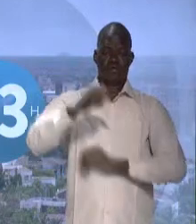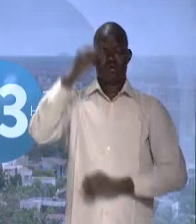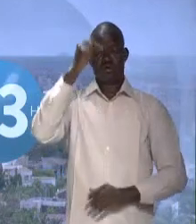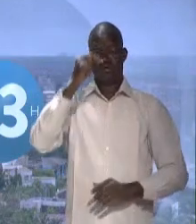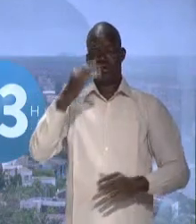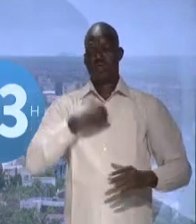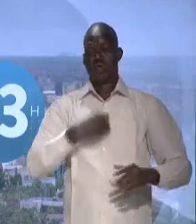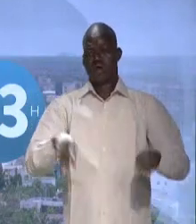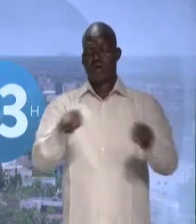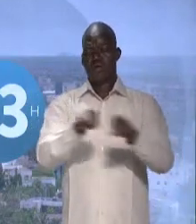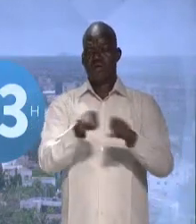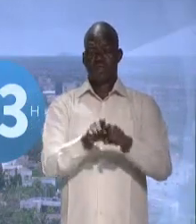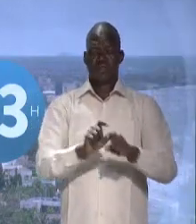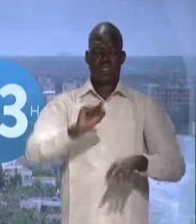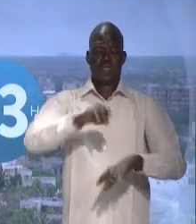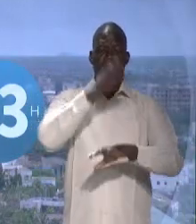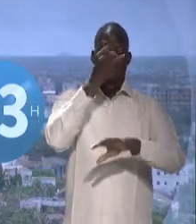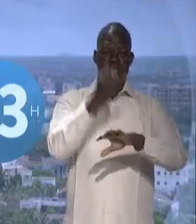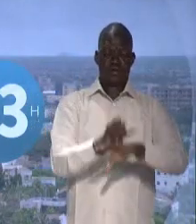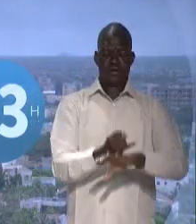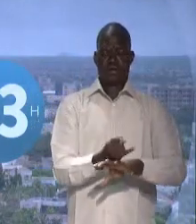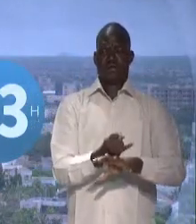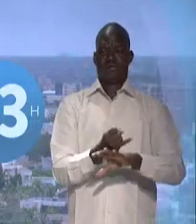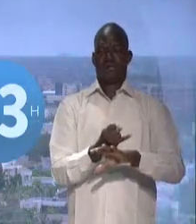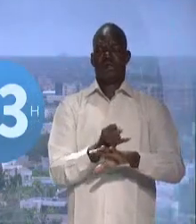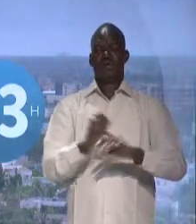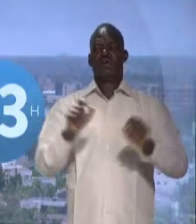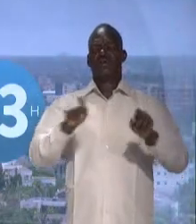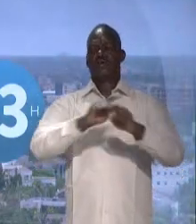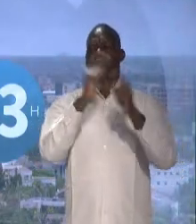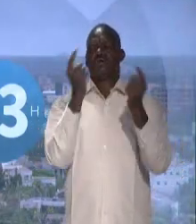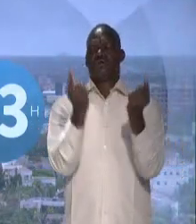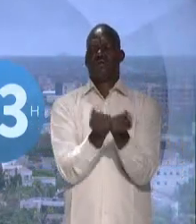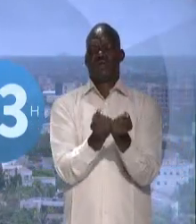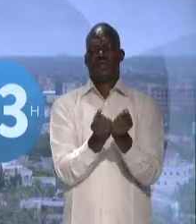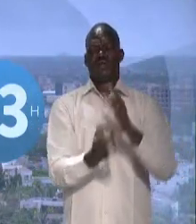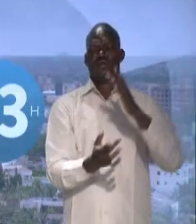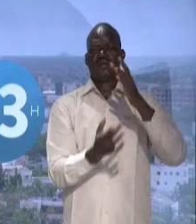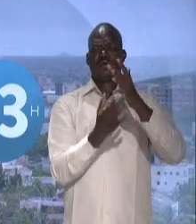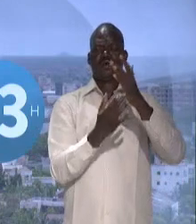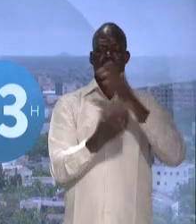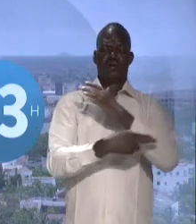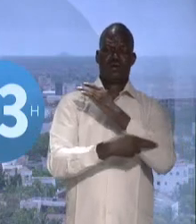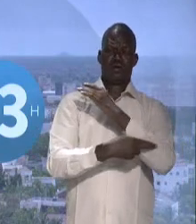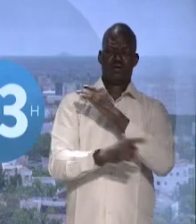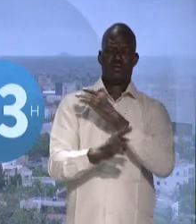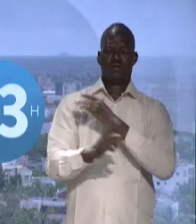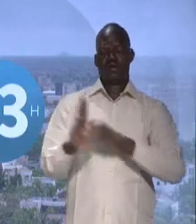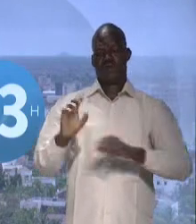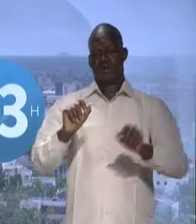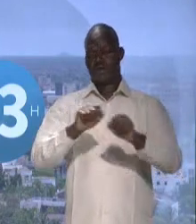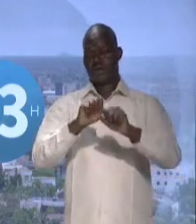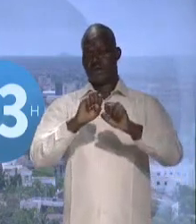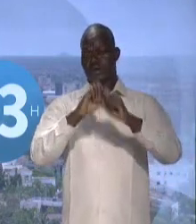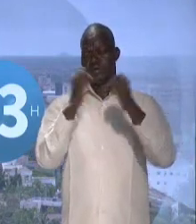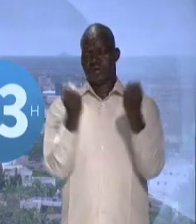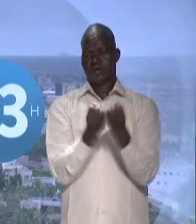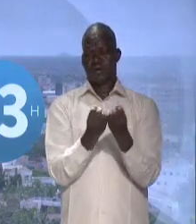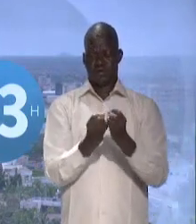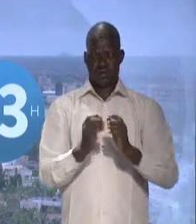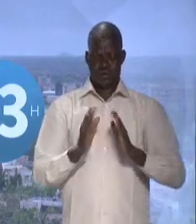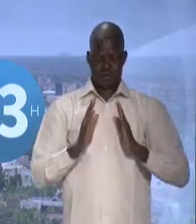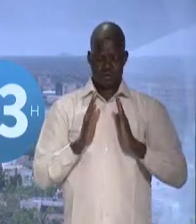également procédé donc à l'installation de fait donc du comité technique régional et les comités de suivi. Nous voulons